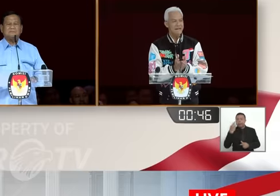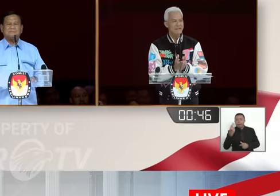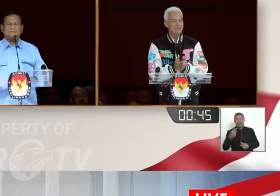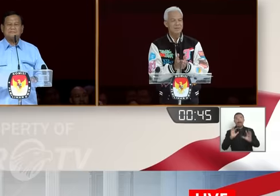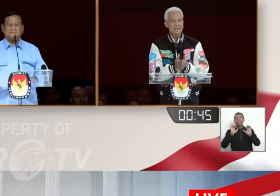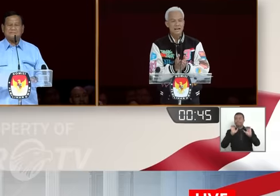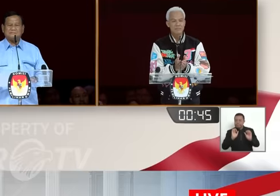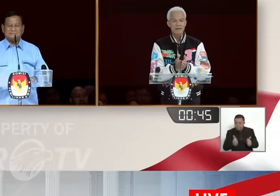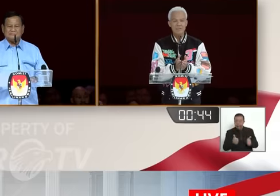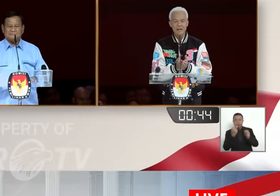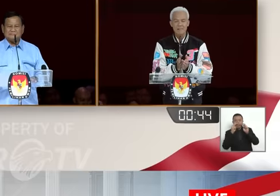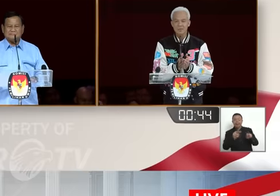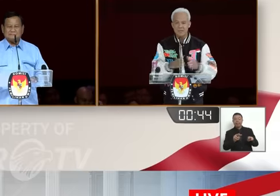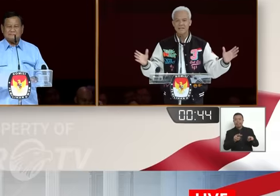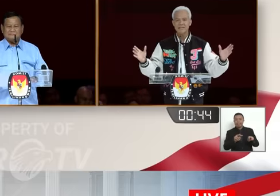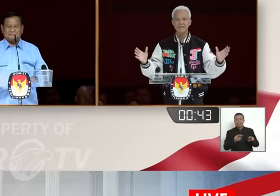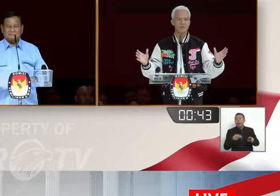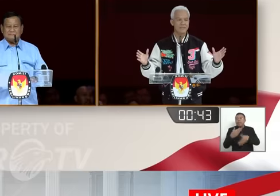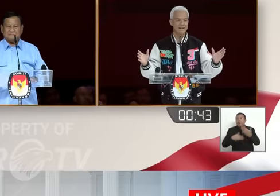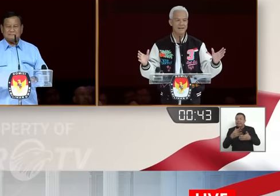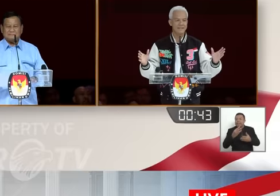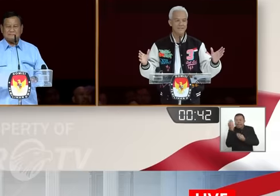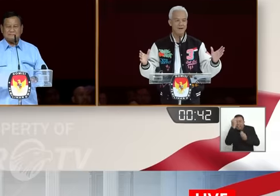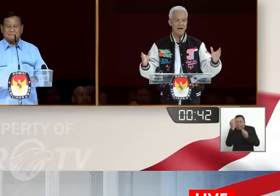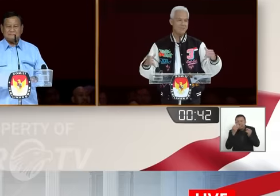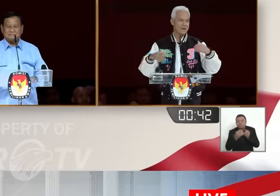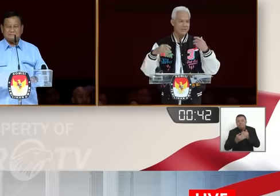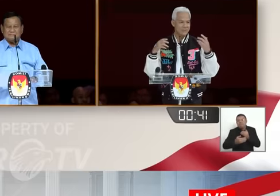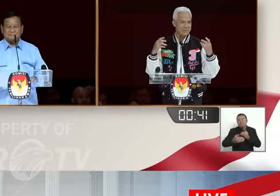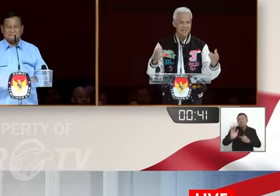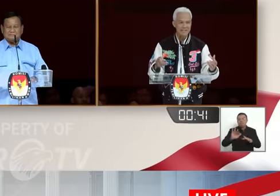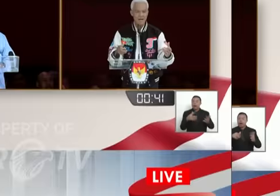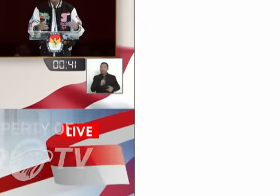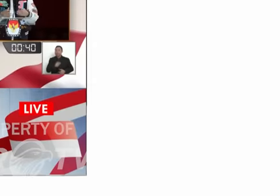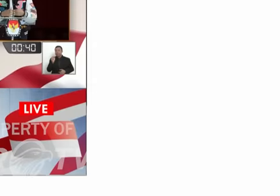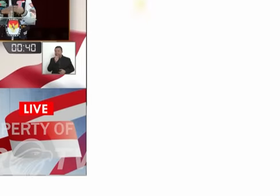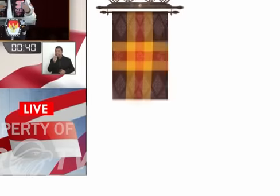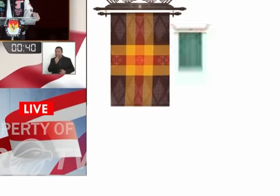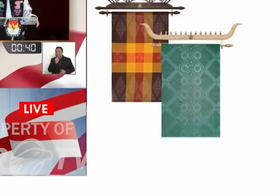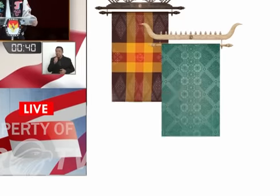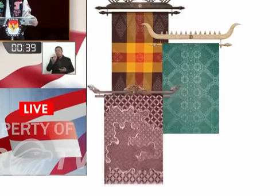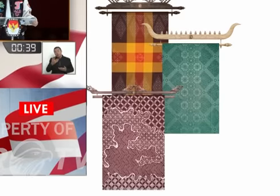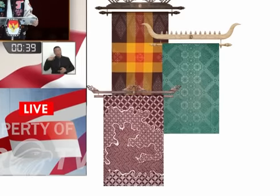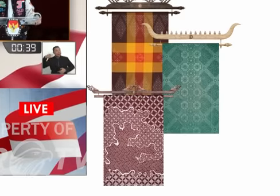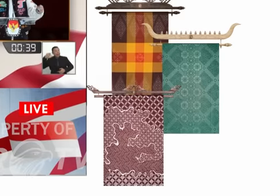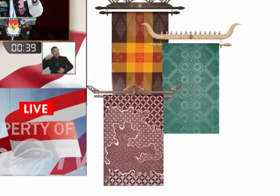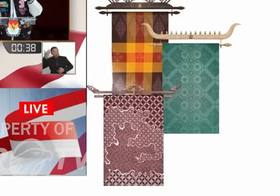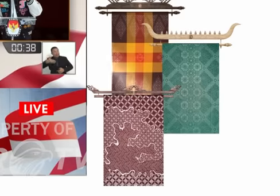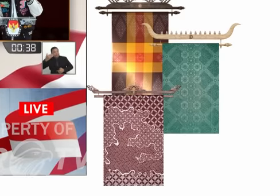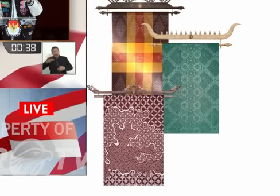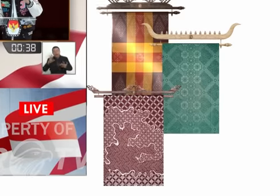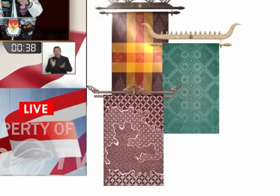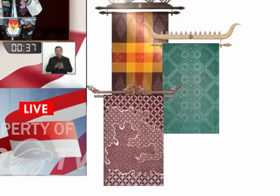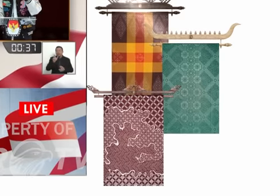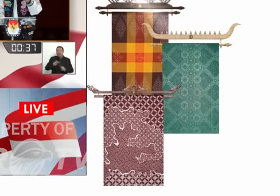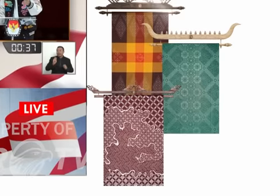lalu kemudian ada juga terjadi di Riau hal yang sama enggak usah jauh-jauh ee bukoovifa bukoofifa